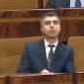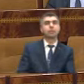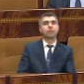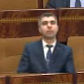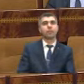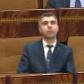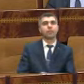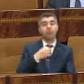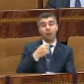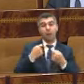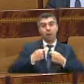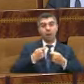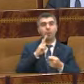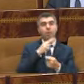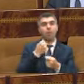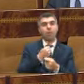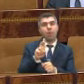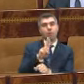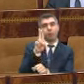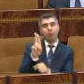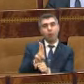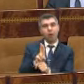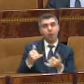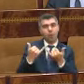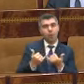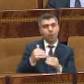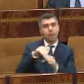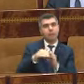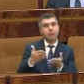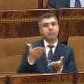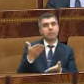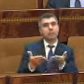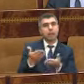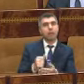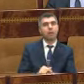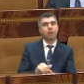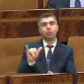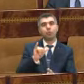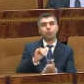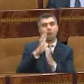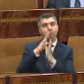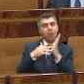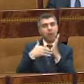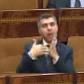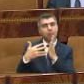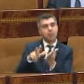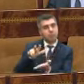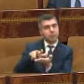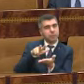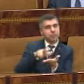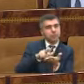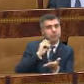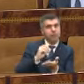رئيس الحكومة، نسائلكم اليوم في الفريق الاستقلالي عن البرامج التي ستعتمدونها